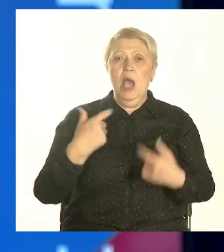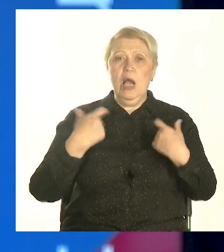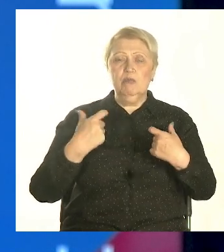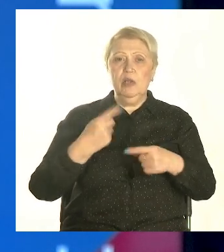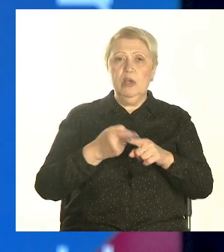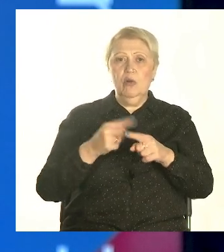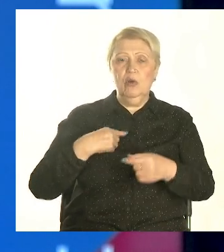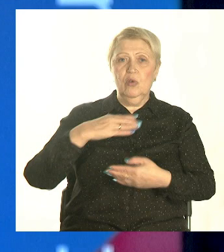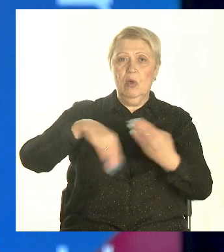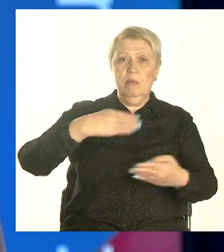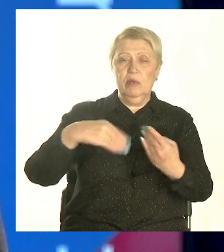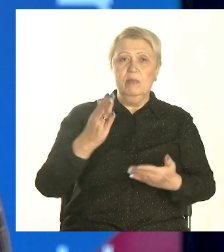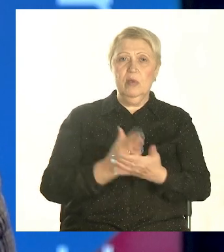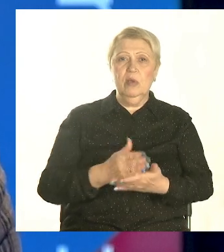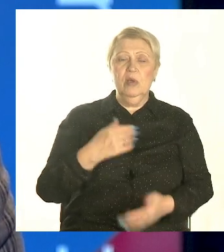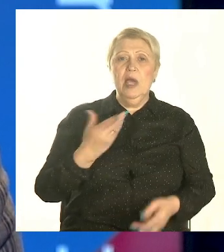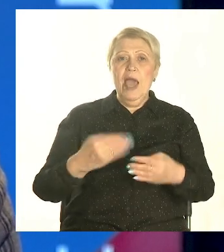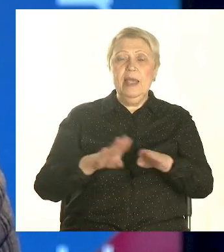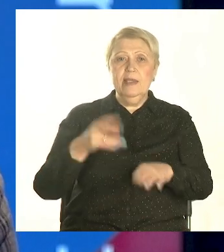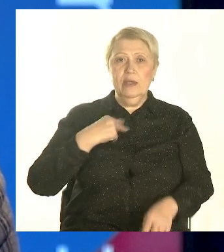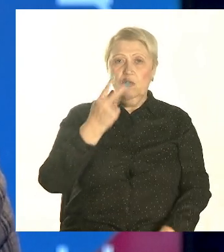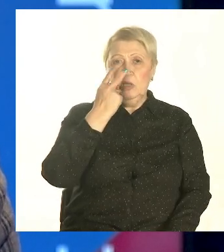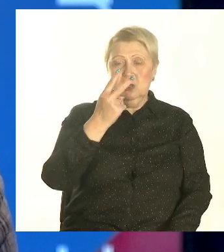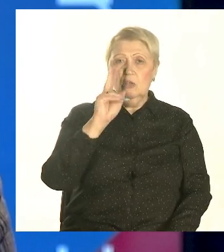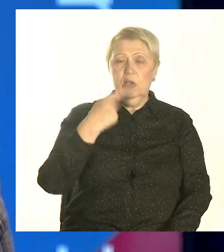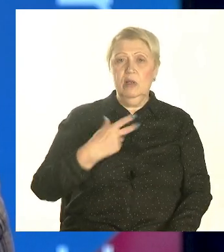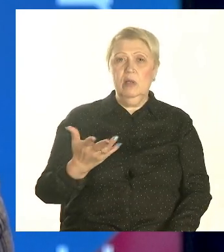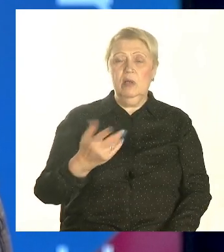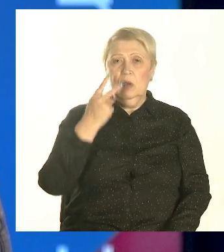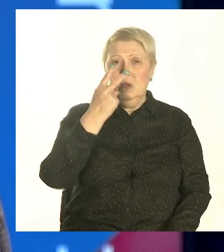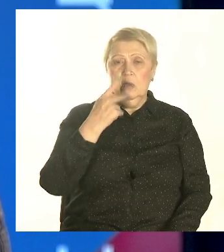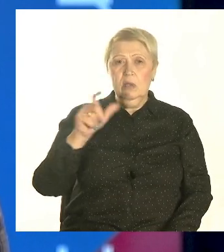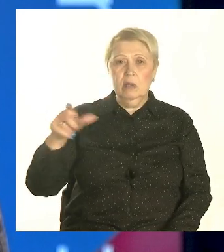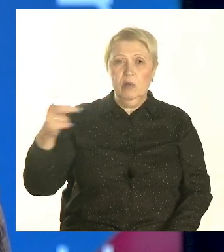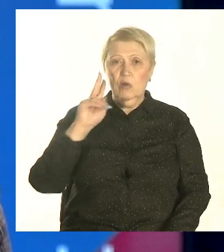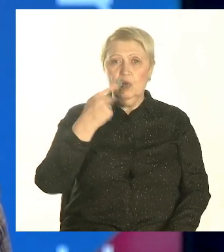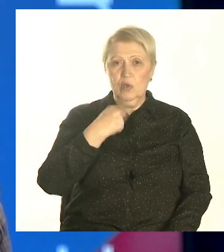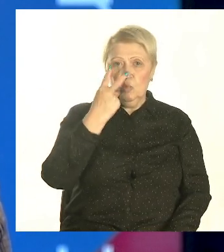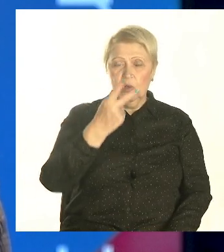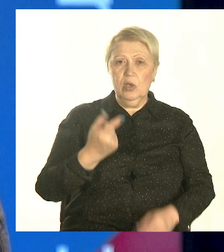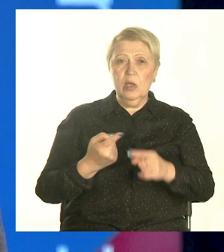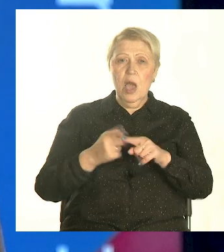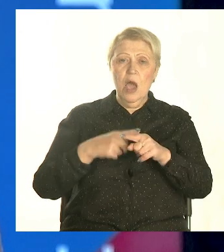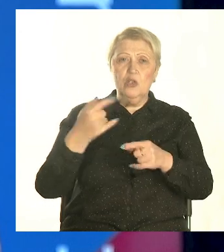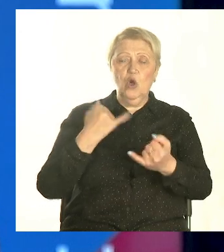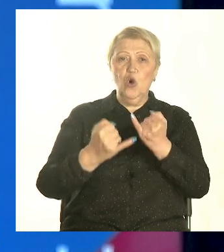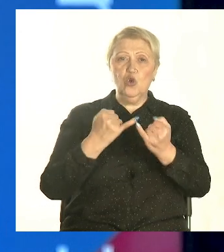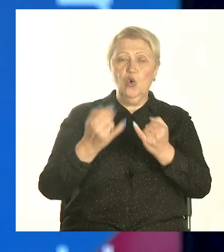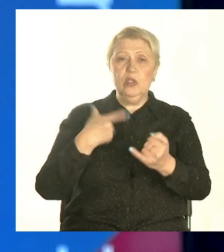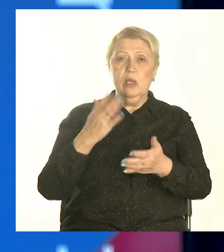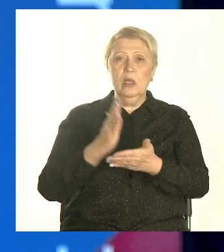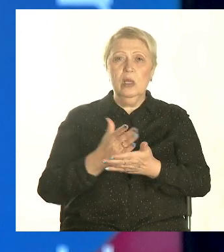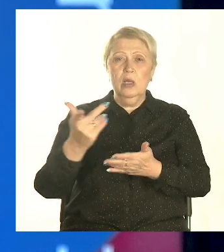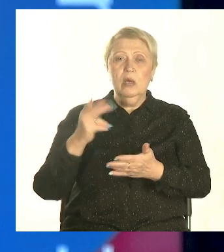Но я думаю, что телезрители, которые нас сейчас смотрят, прекрасно понимают, что вот эти желтые сетки для пластика, для PET-бутылки, накопители